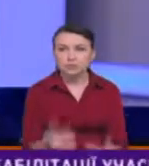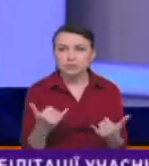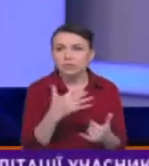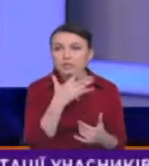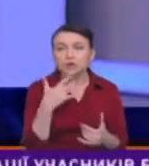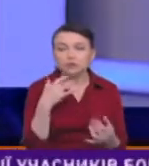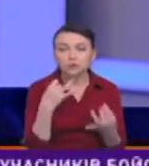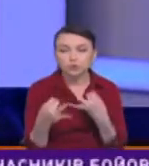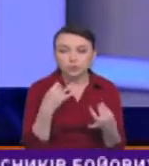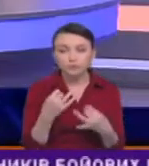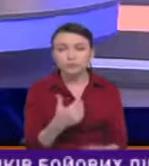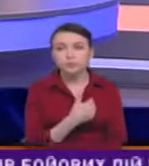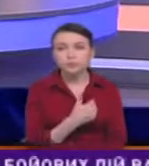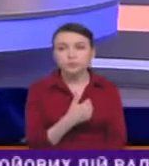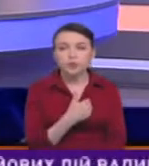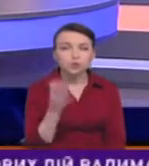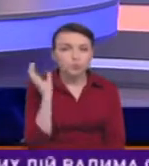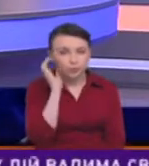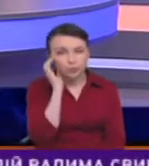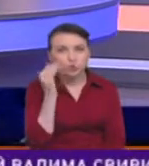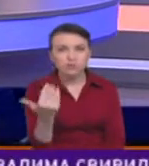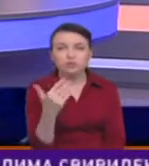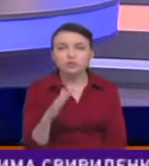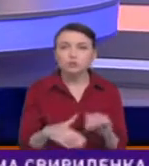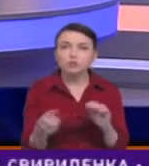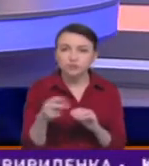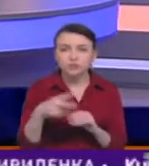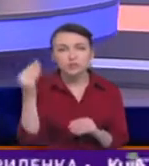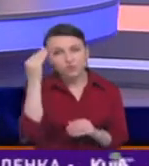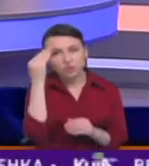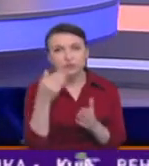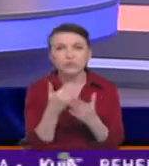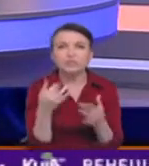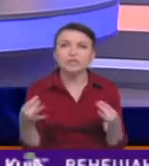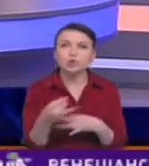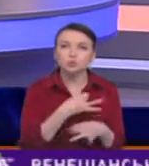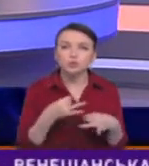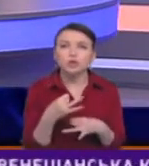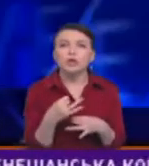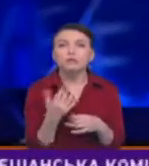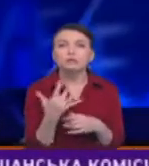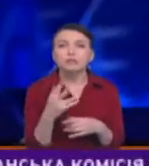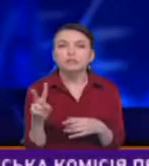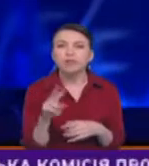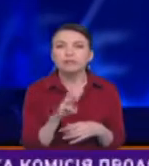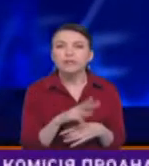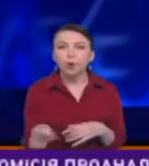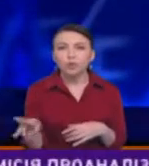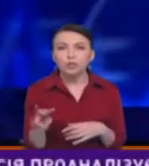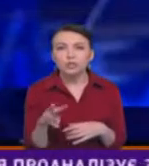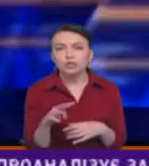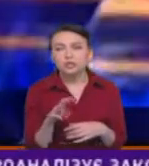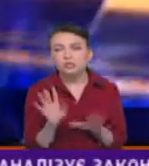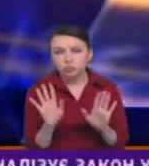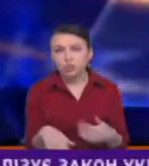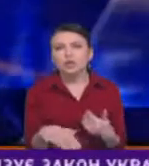б оцінити ваше професійне враження від цих розмов. Мовляв, 52 мільйони, окей, 400 там